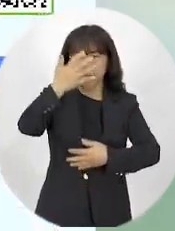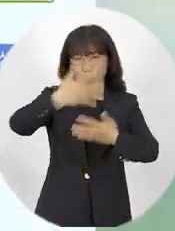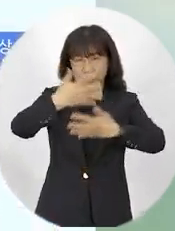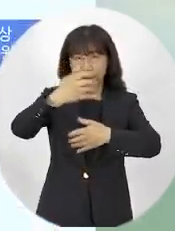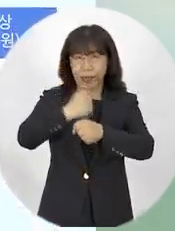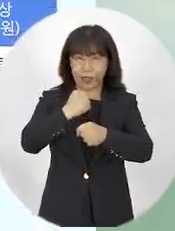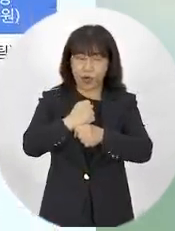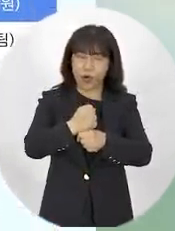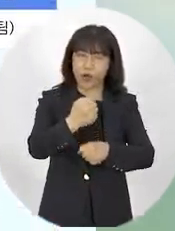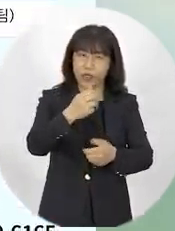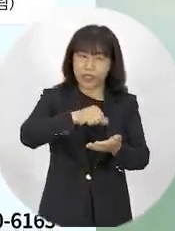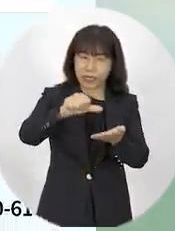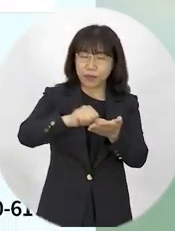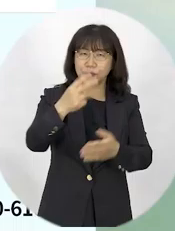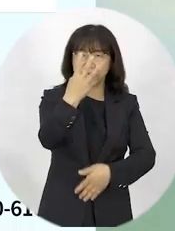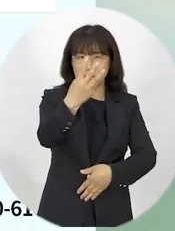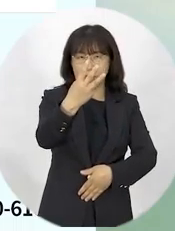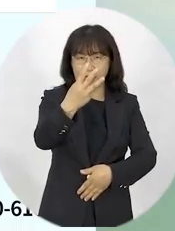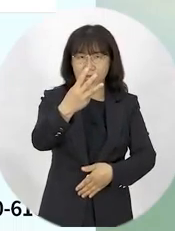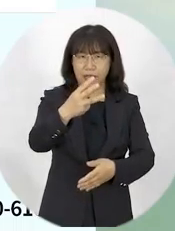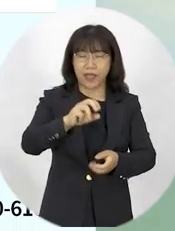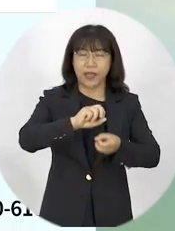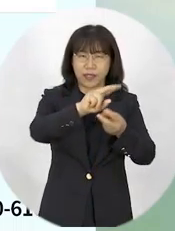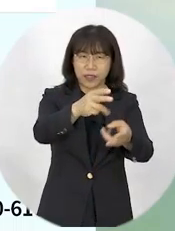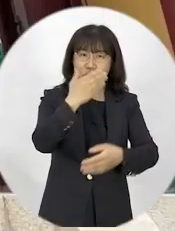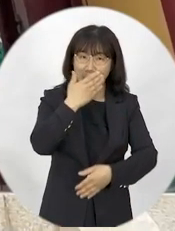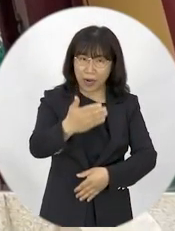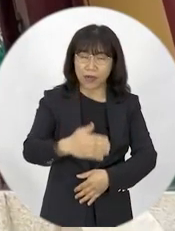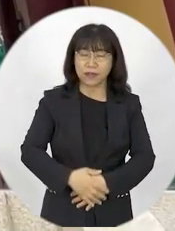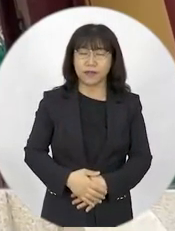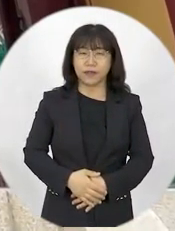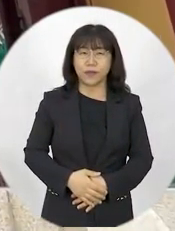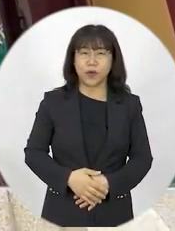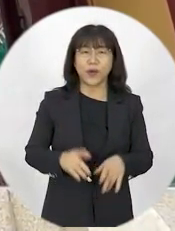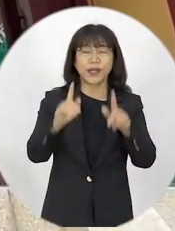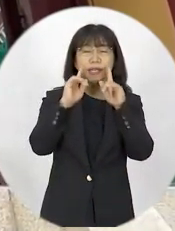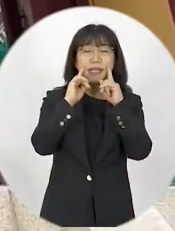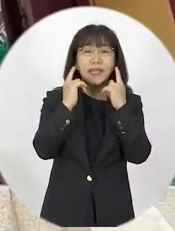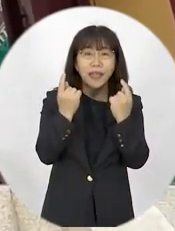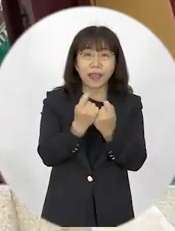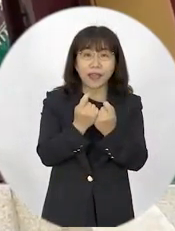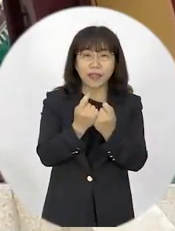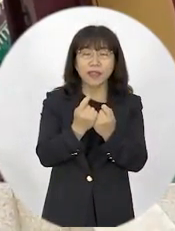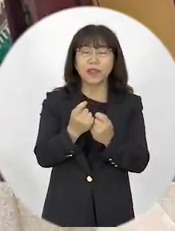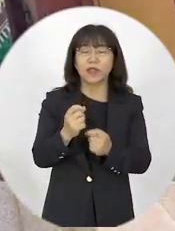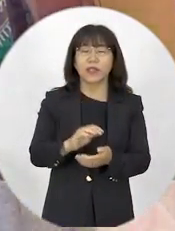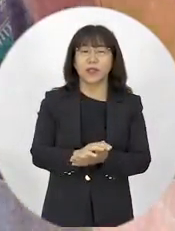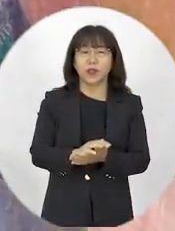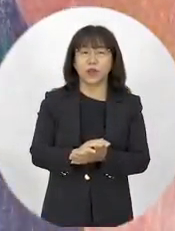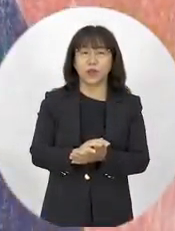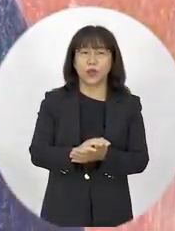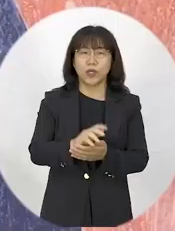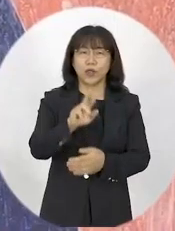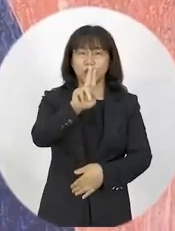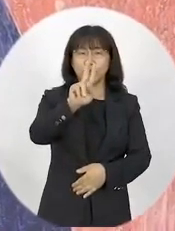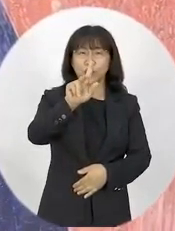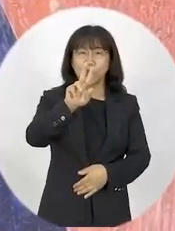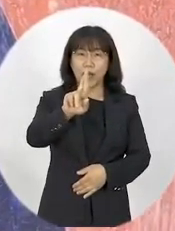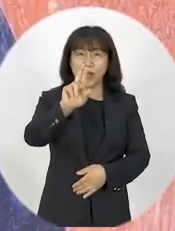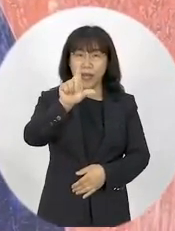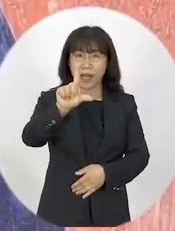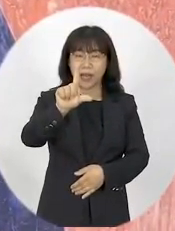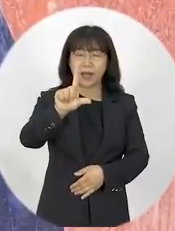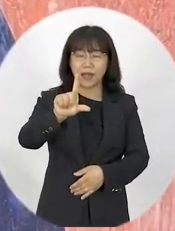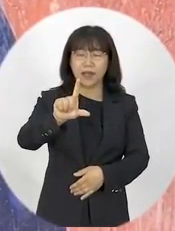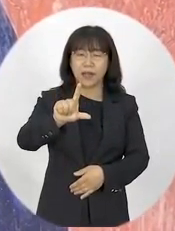최대 3개의 작품까지 응모할 수 있습니다 신청은 유튜브 개인 계정에 출품 영상을 올린 후 영상 주소가